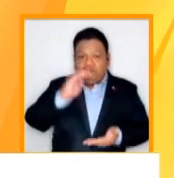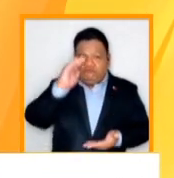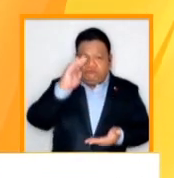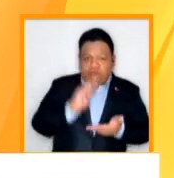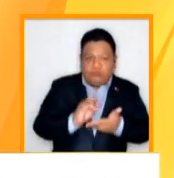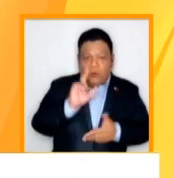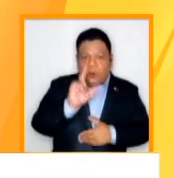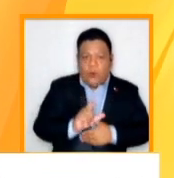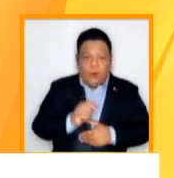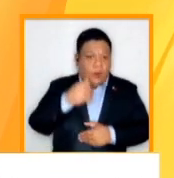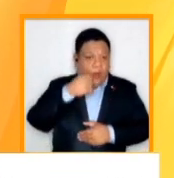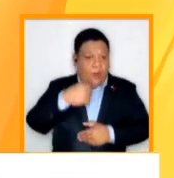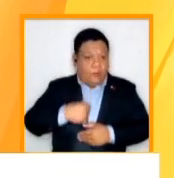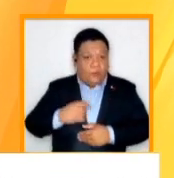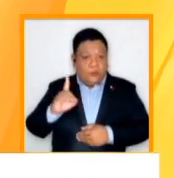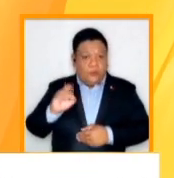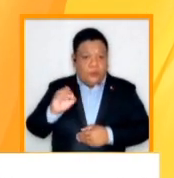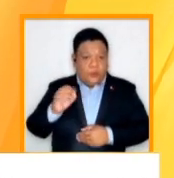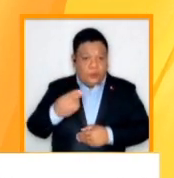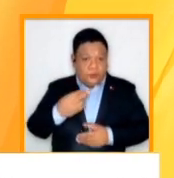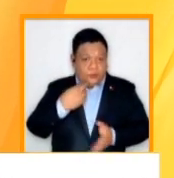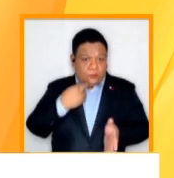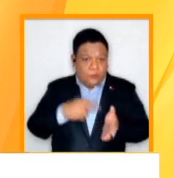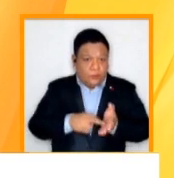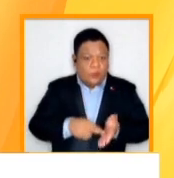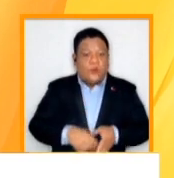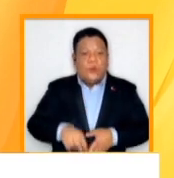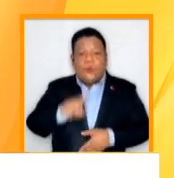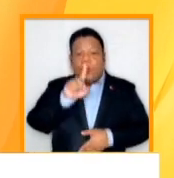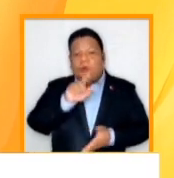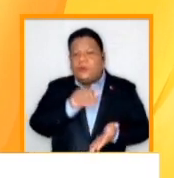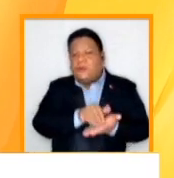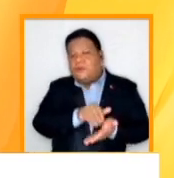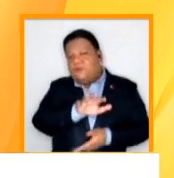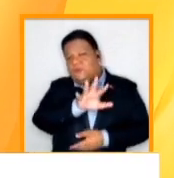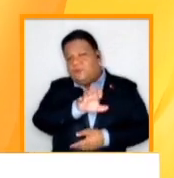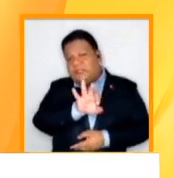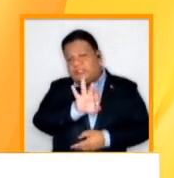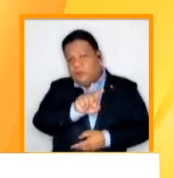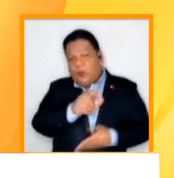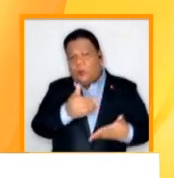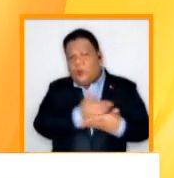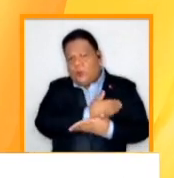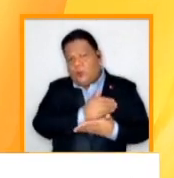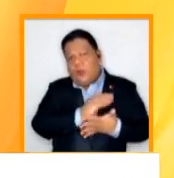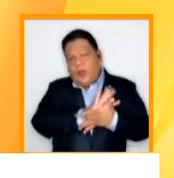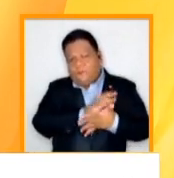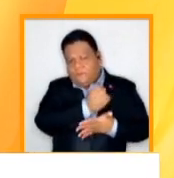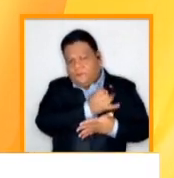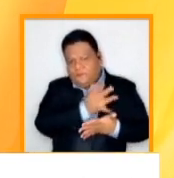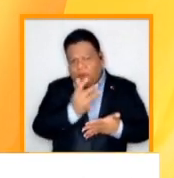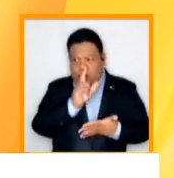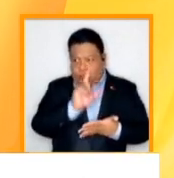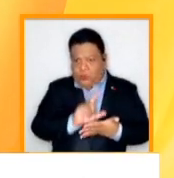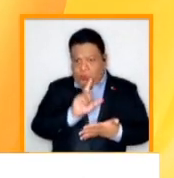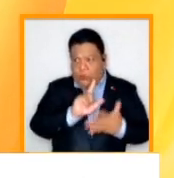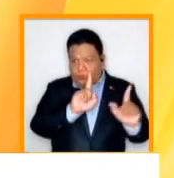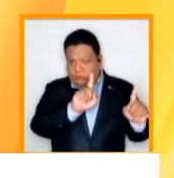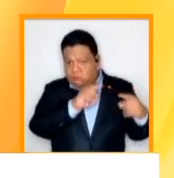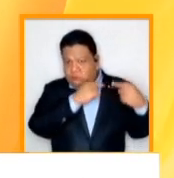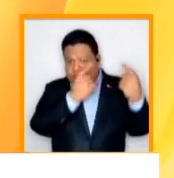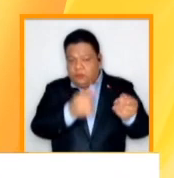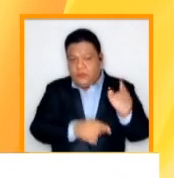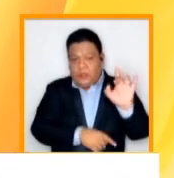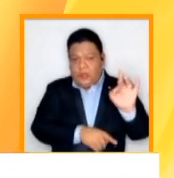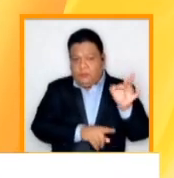kahapon, 1,591 ang bagong kaso ng COVID-19. Pinakamababa po yan sa loob ng mahigit 8 buwan. Ito rin ang unang beses